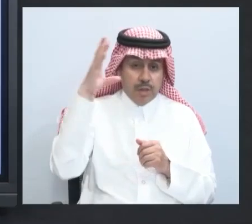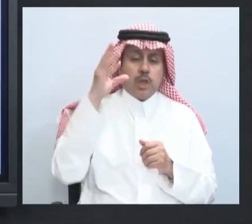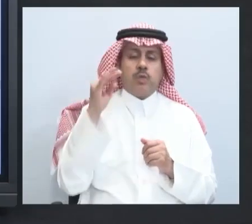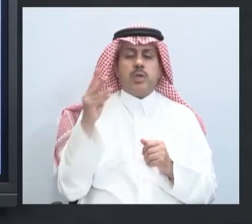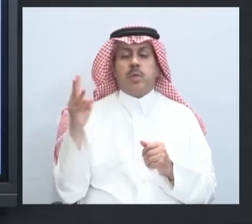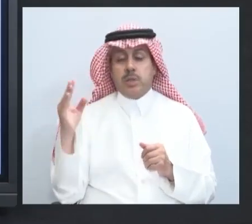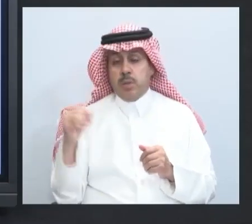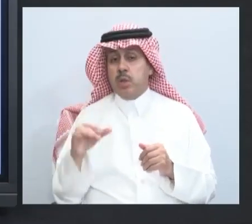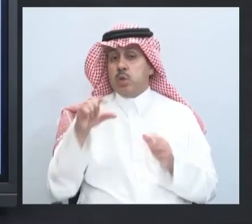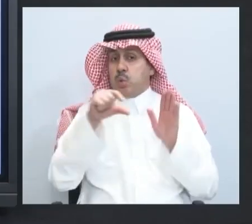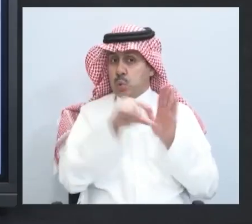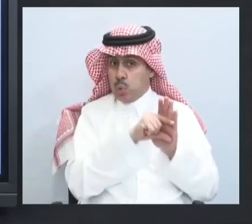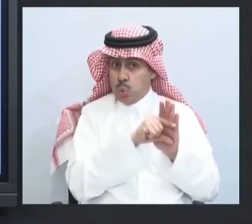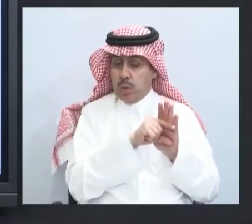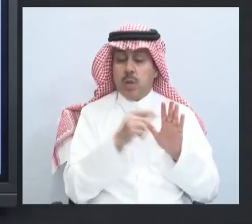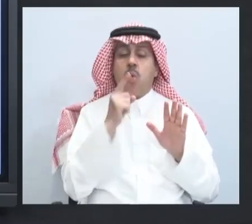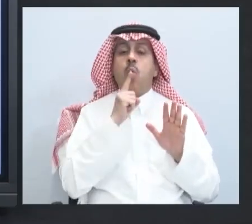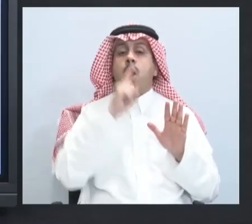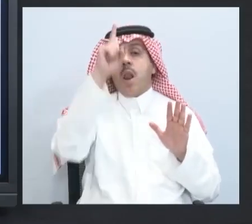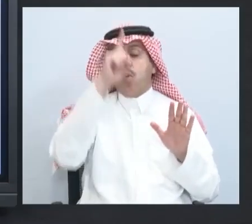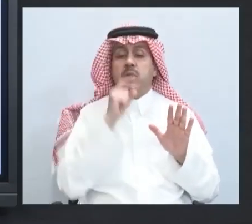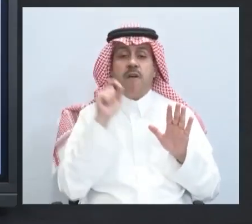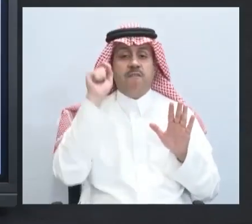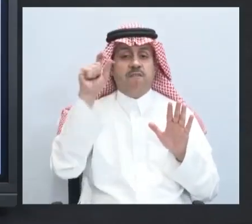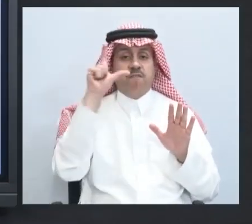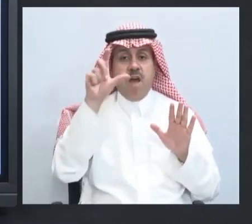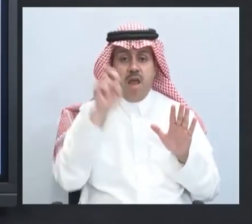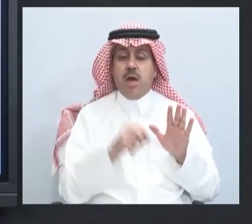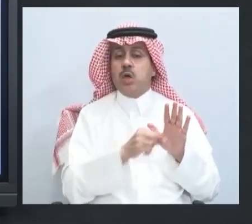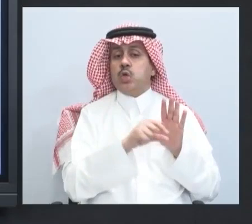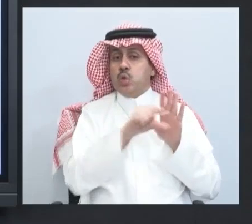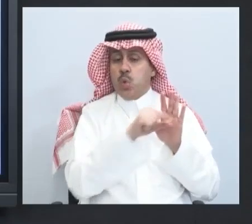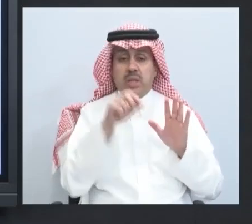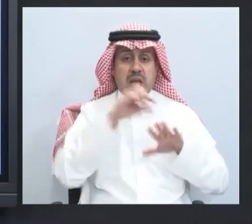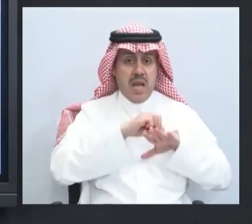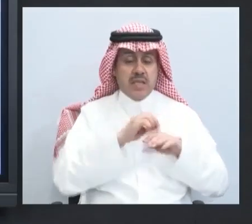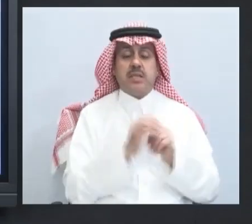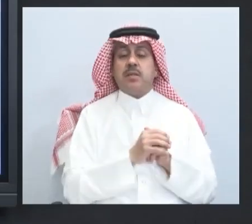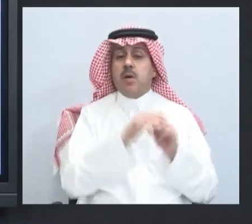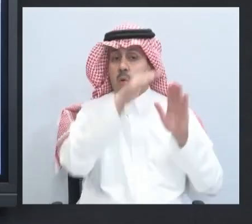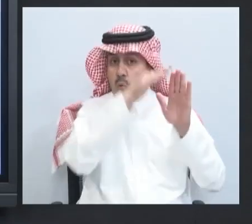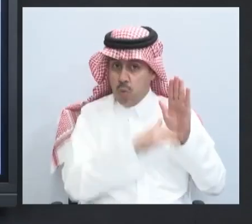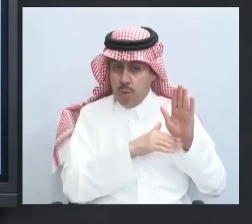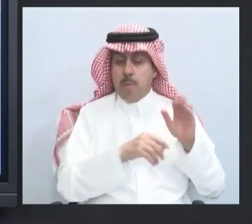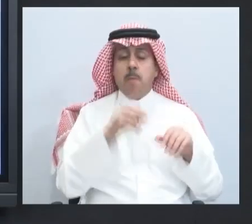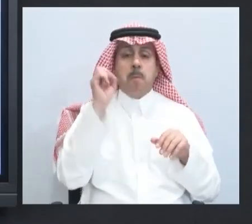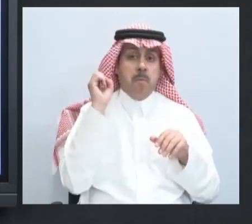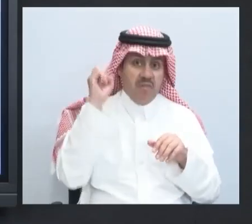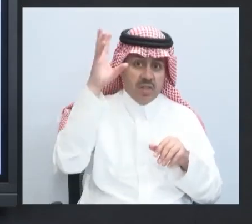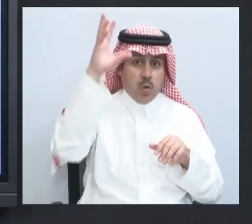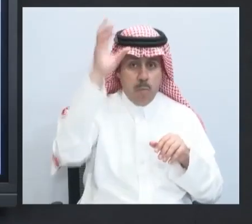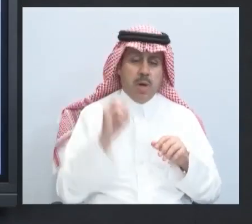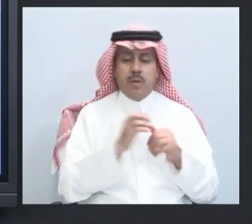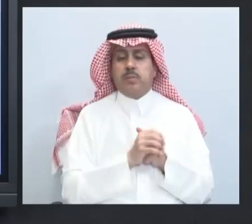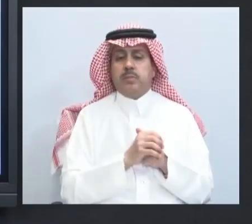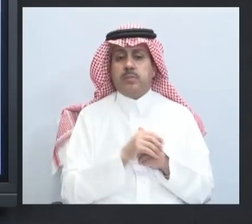اذكار المساء يحصن ابنائه اذكار النوم وغيرها يكون الانسان دائما الذكر في هذه السوره